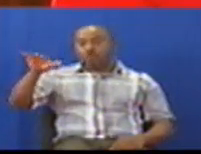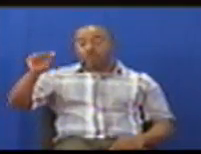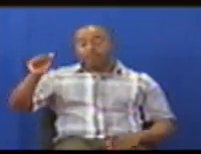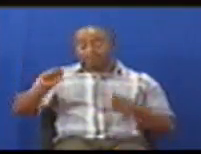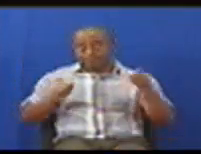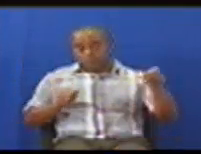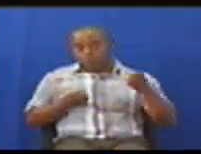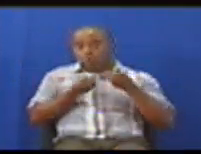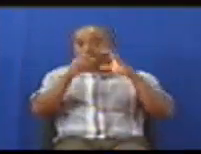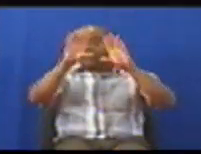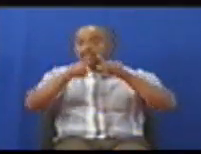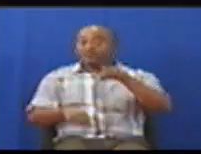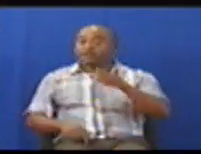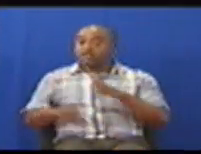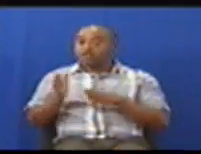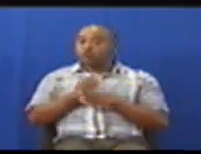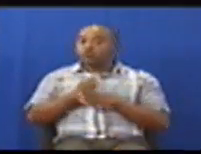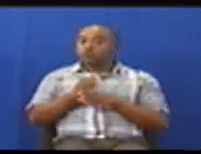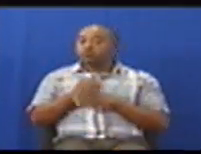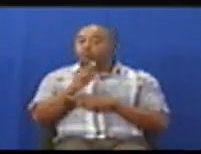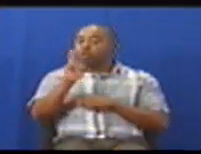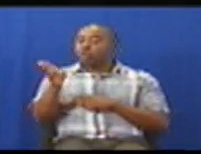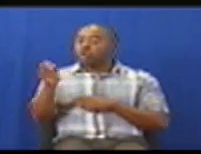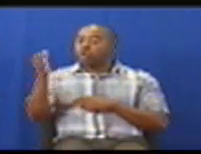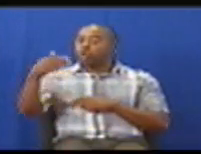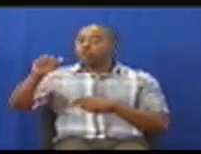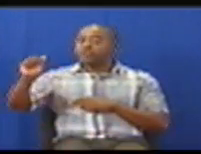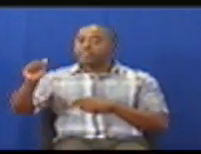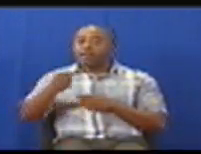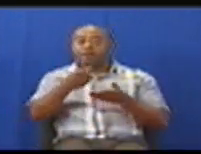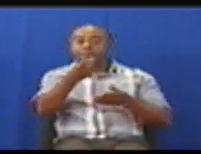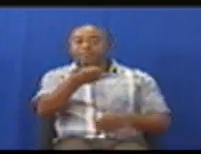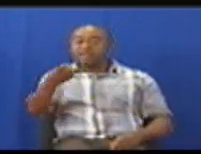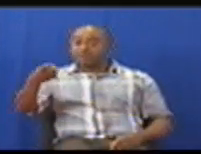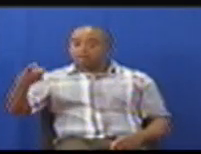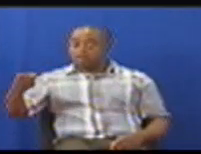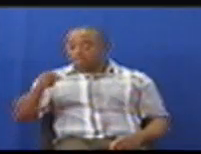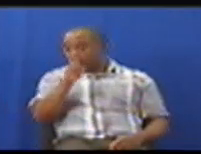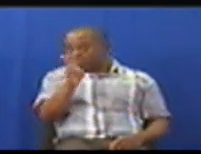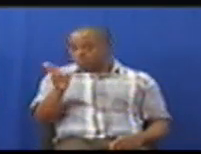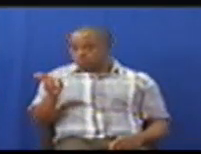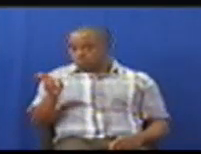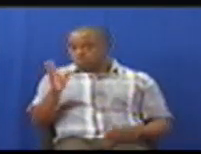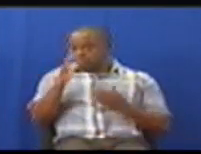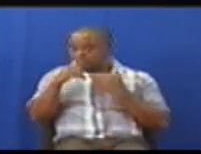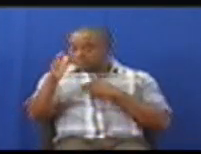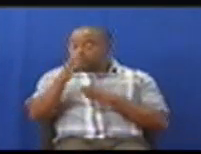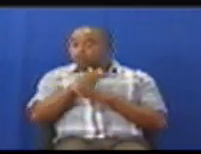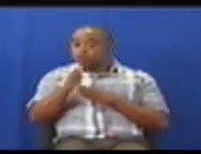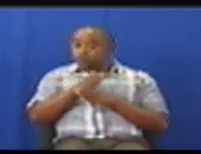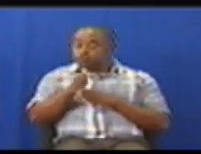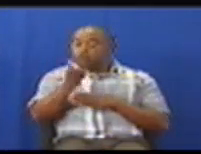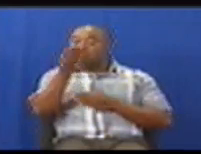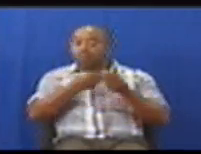Mchemba kwenye hoja ya madeni ya halmashauri hasa kuhusu